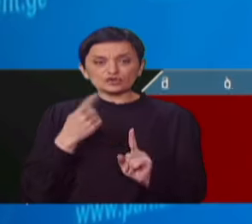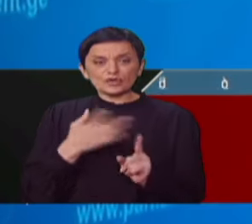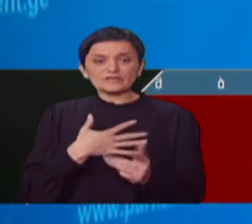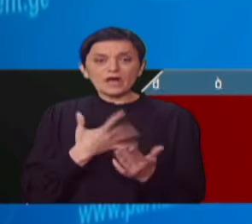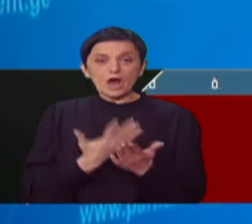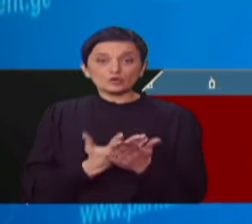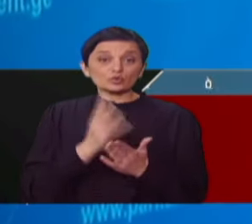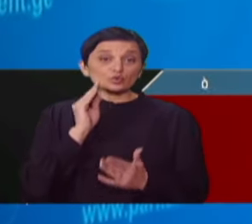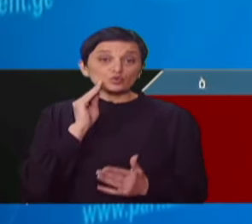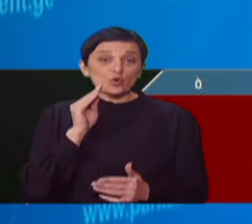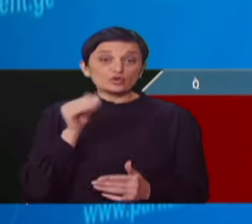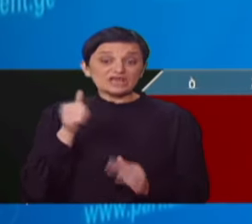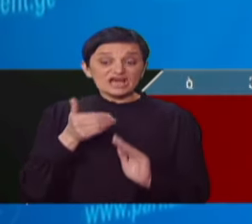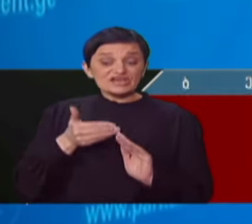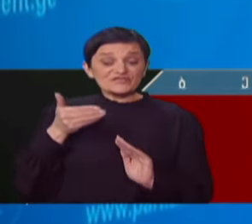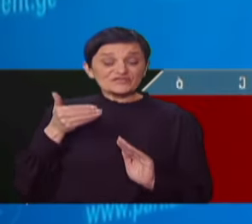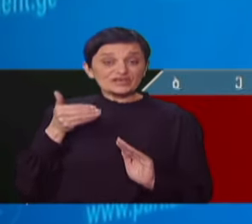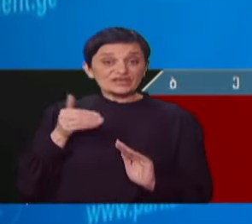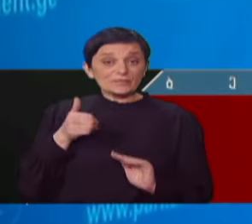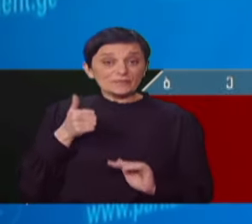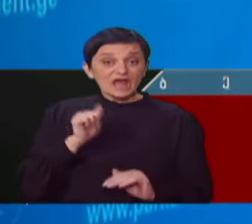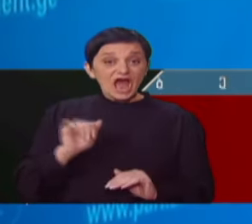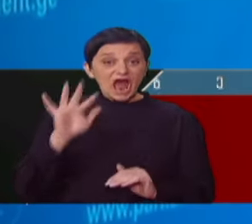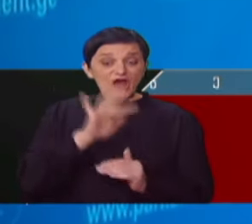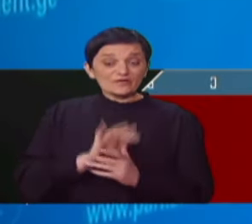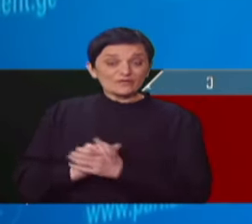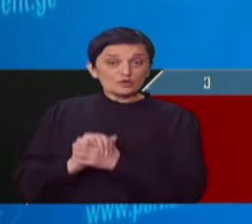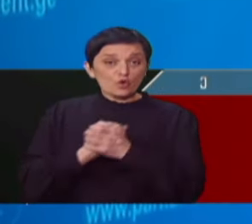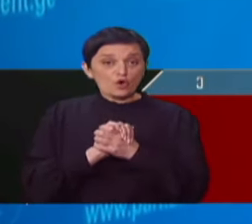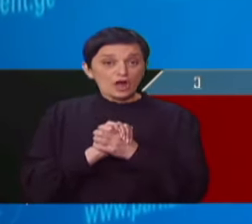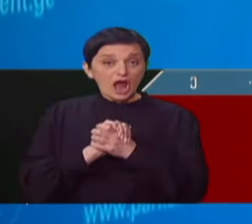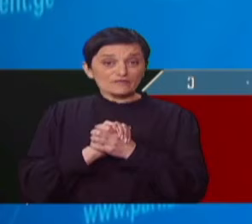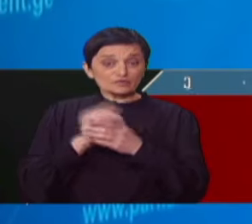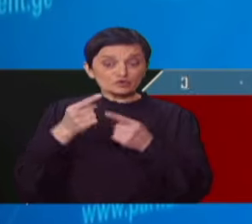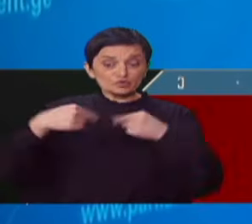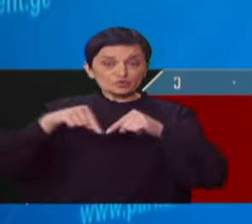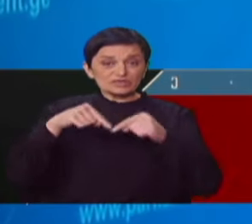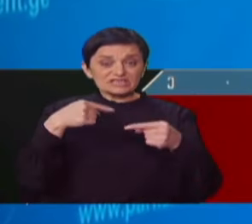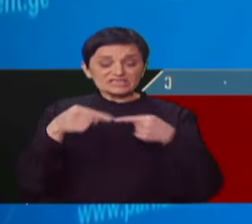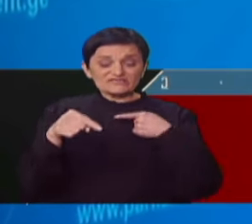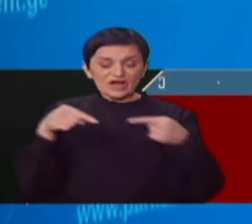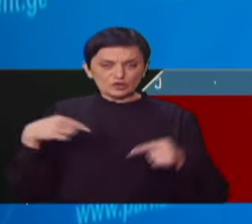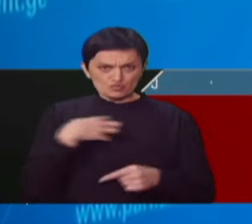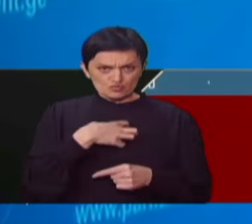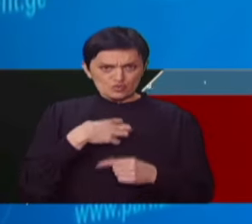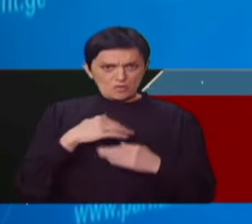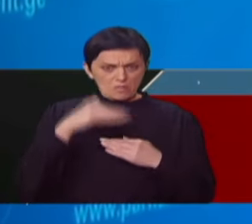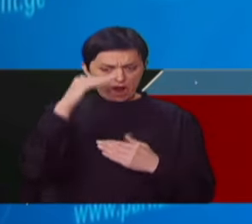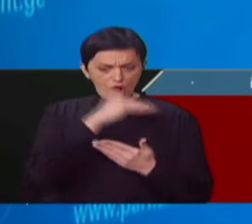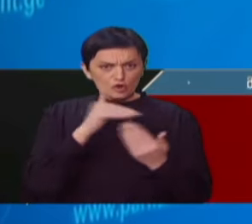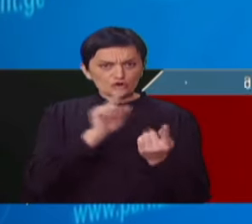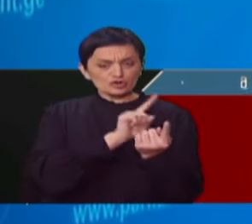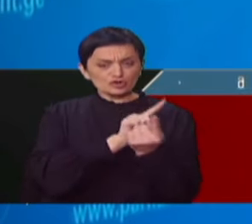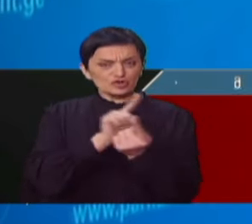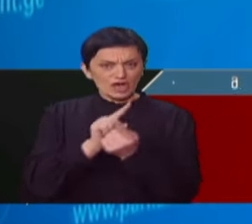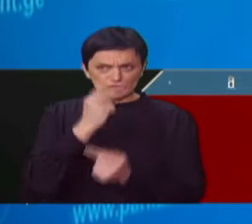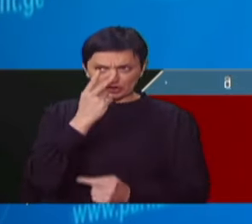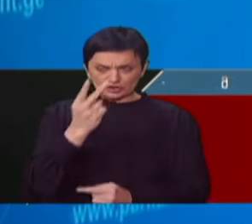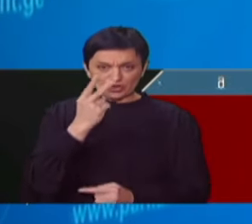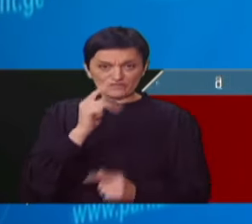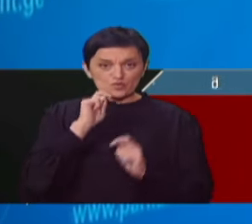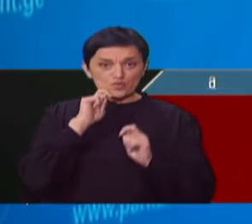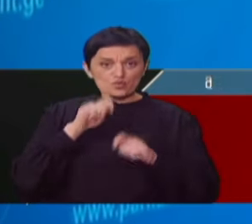актуалури, родесац из гасулкуребши жер еврокавширис структурабши схвадасхва типис мнишнолован магали дониш шехвадребзе шенишнес